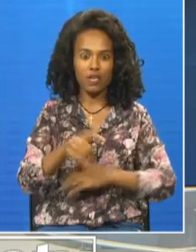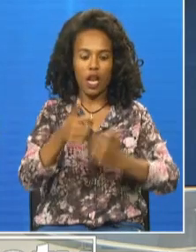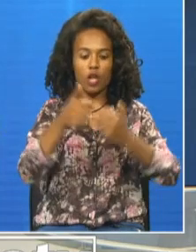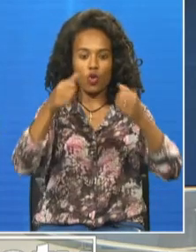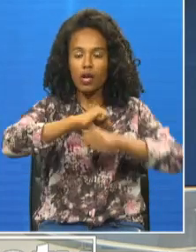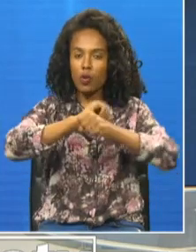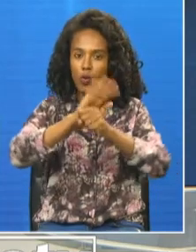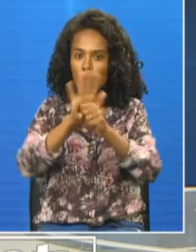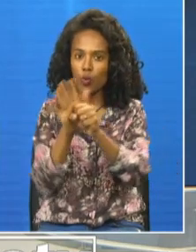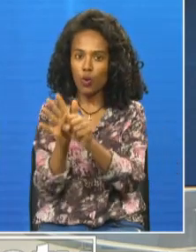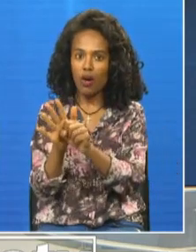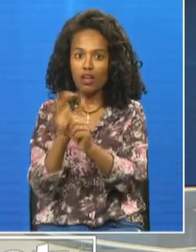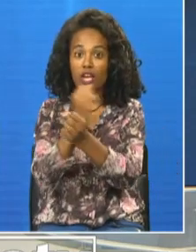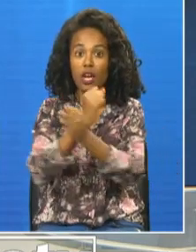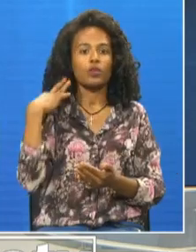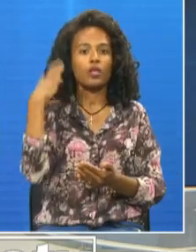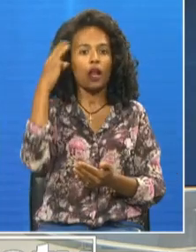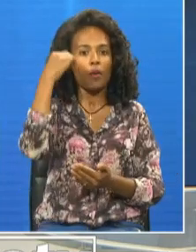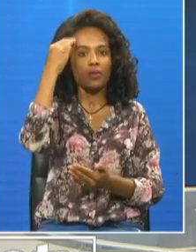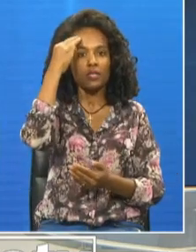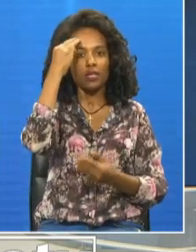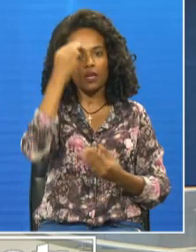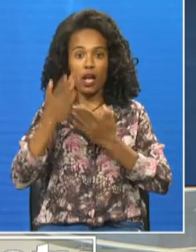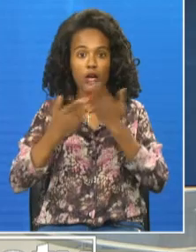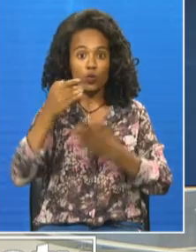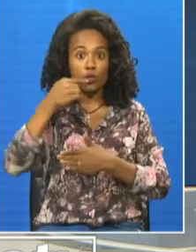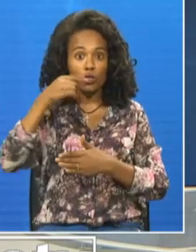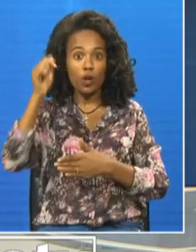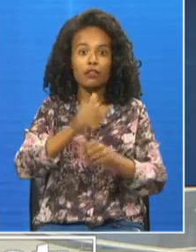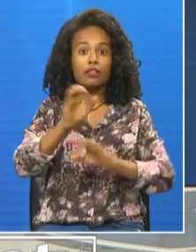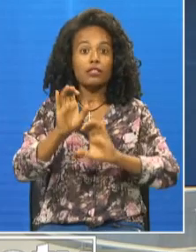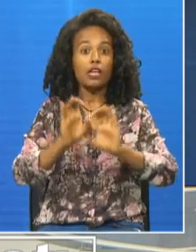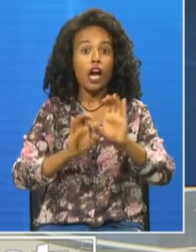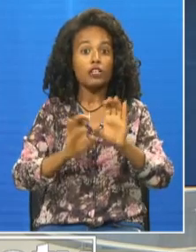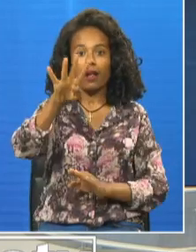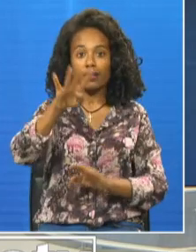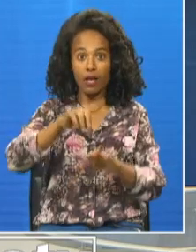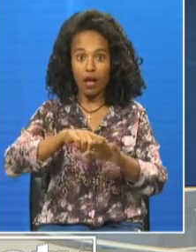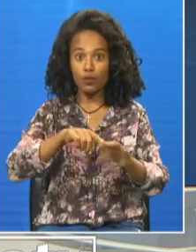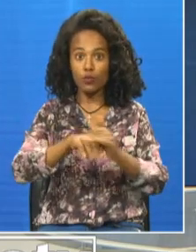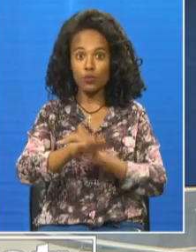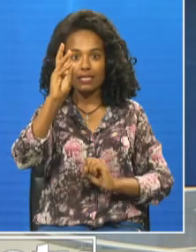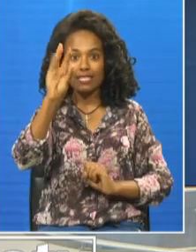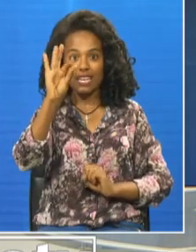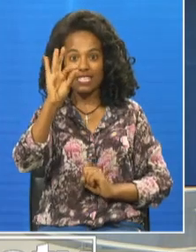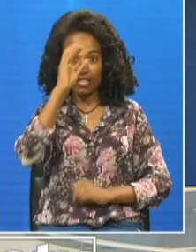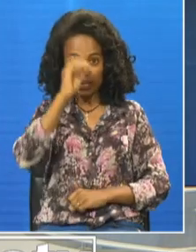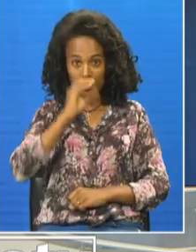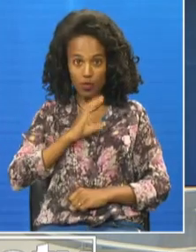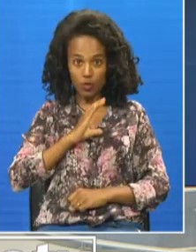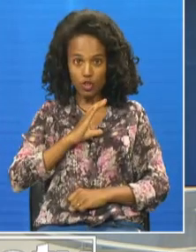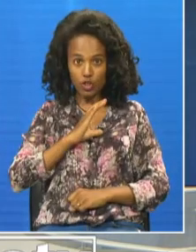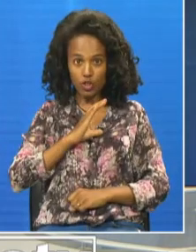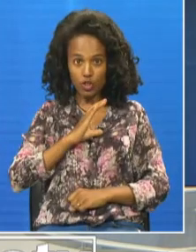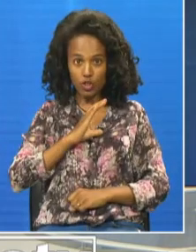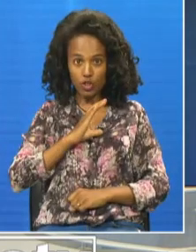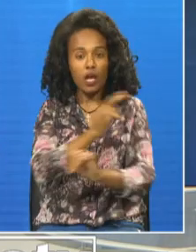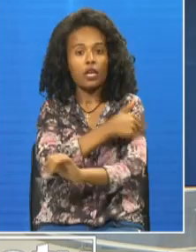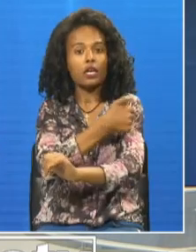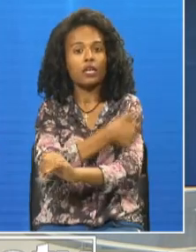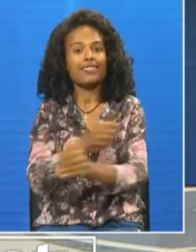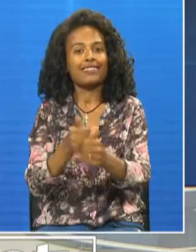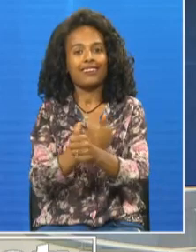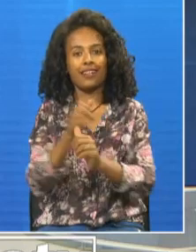በስትራቴጂው መመላከቱን ያብራሩት ደግሞ የባህልና ቱሪዝም ሚኒስቴር አማካሪ አቶ ይስፋልኝ ሀፍቴ ናቸው። ስትራቴጂው ላይ ሞር ፎርዋርድ